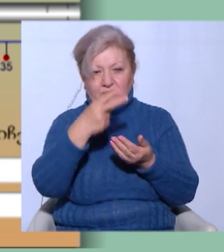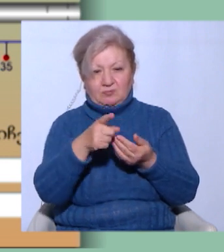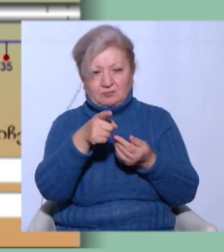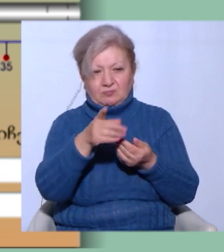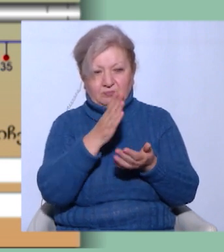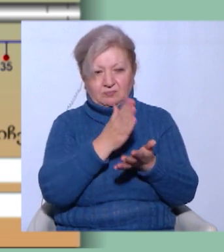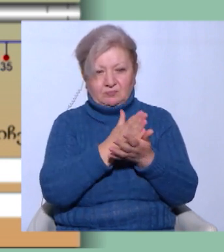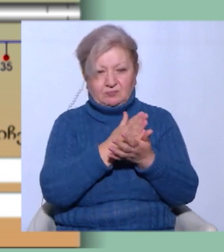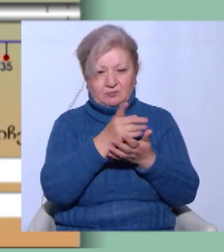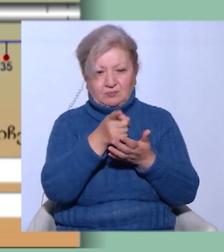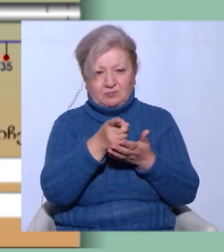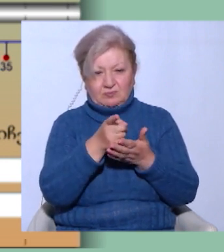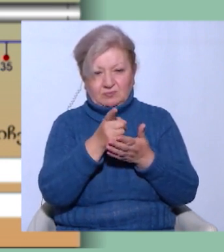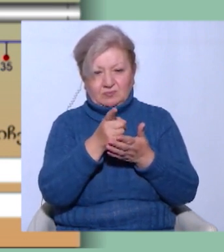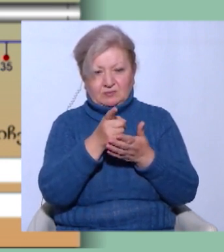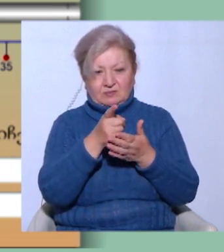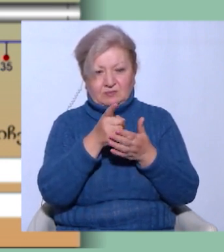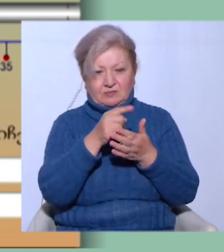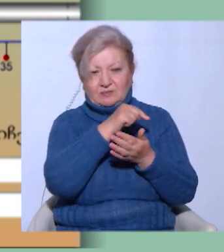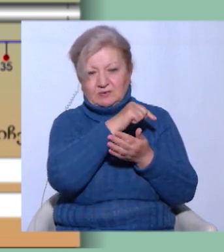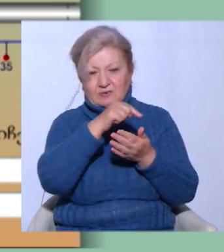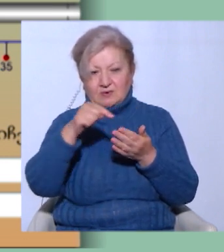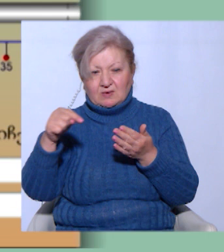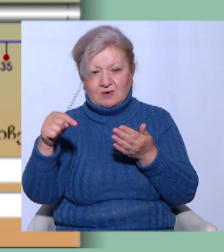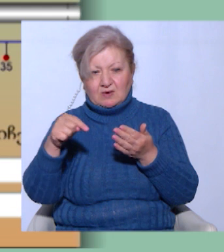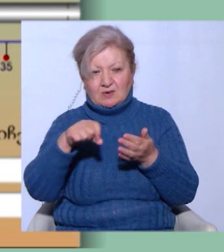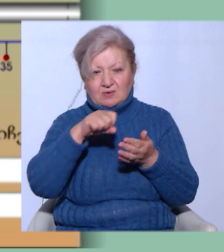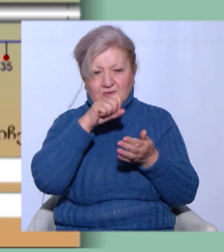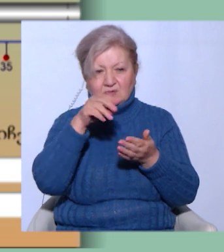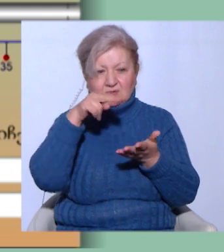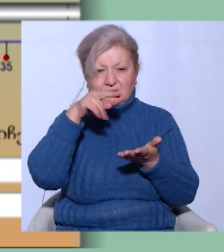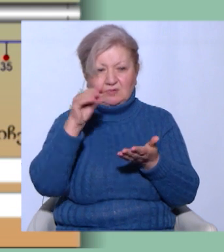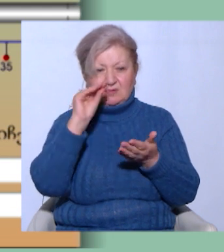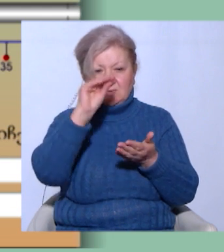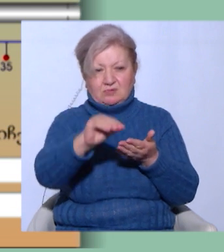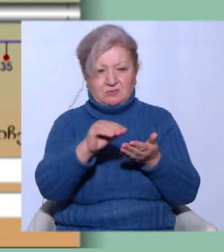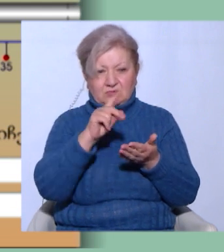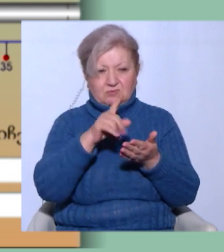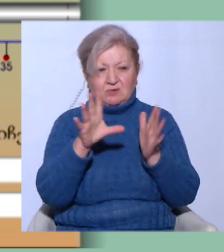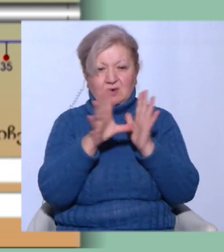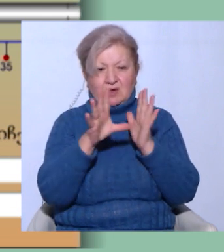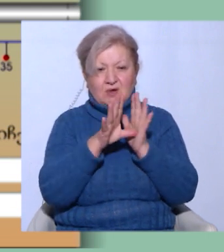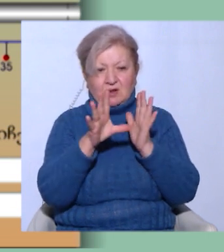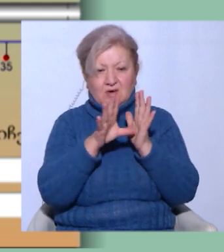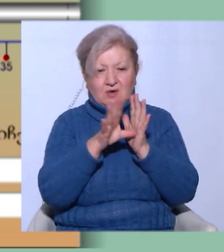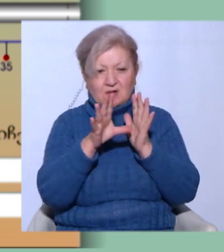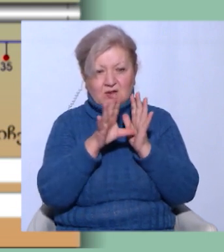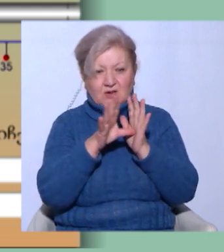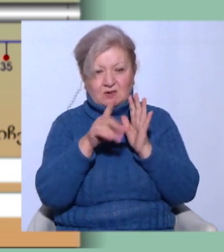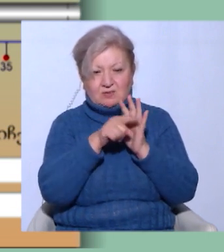დავაყენოთ დამკვირვებელი, აქვე დავაგეგმილოთ ეს აი წვეტილი ხაზის საშუალებით და დავაყენოთ